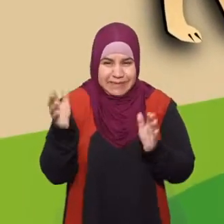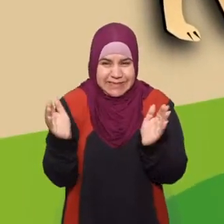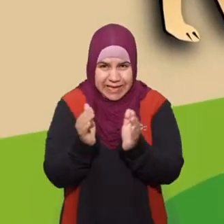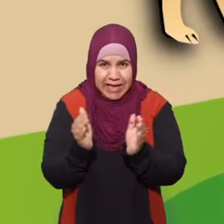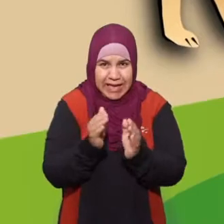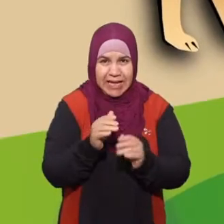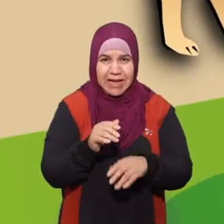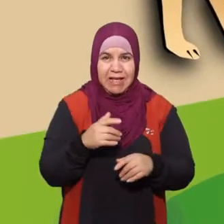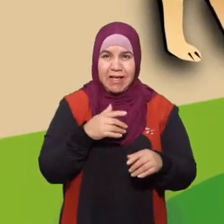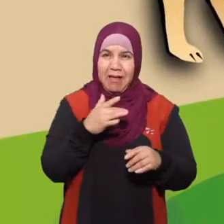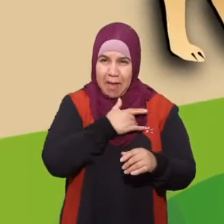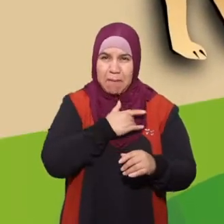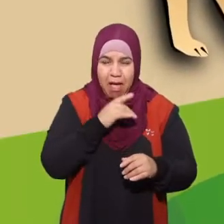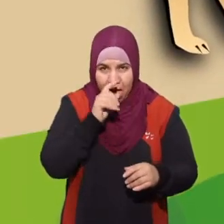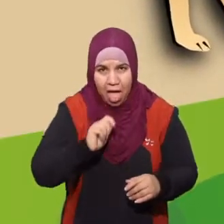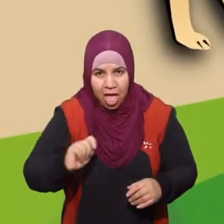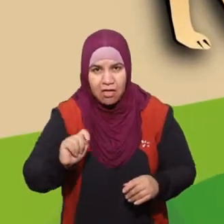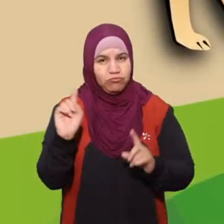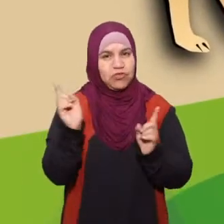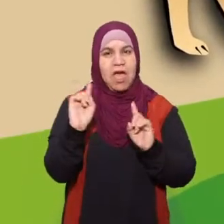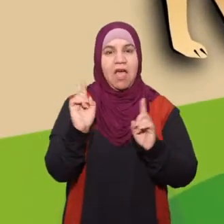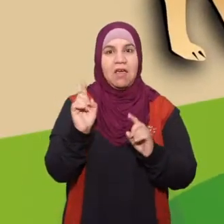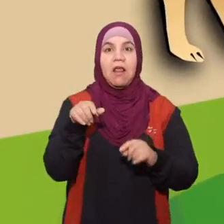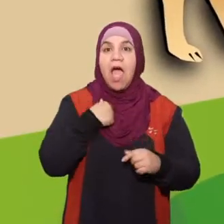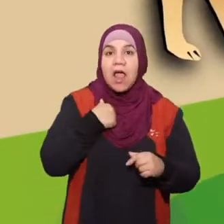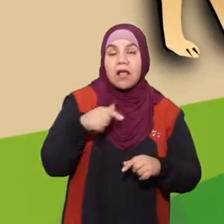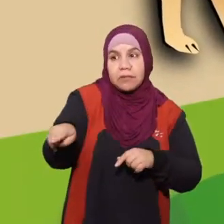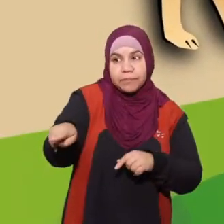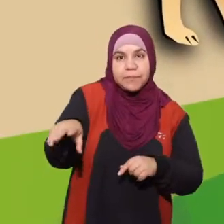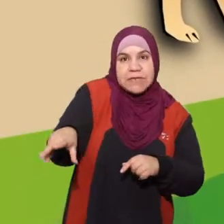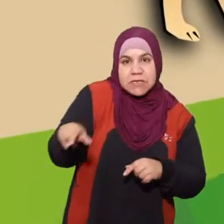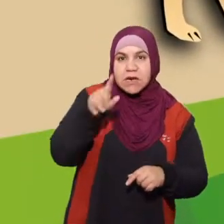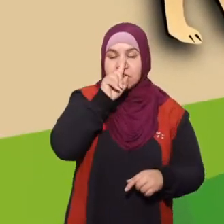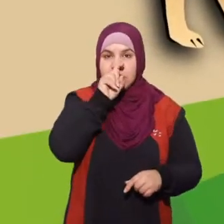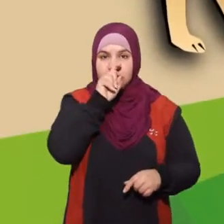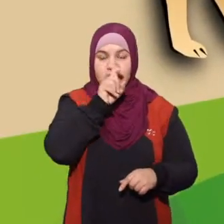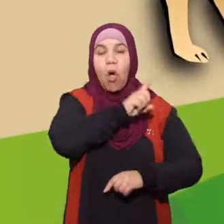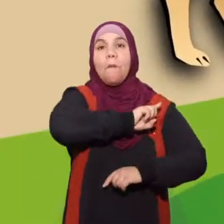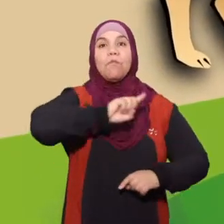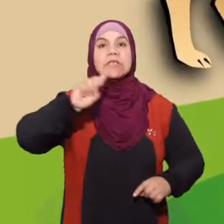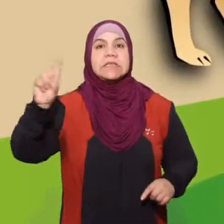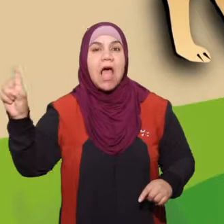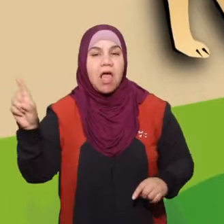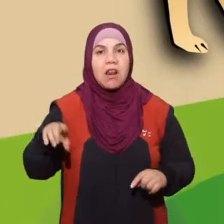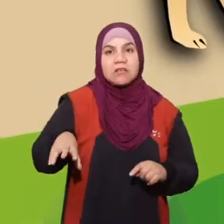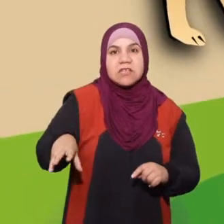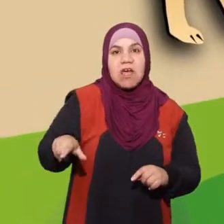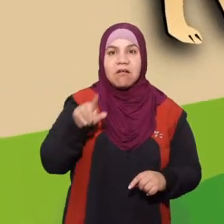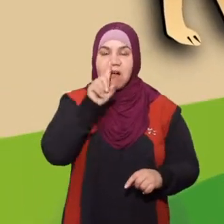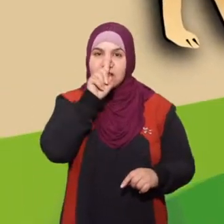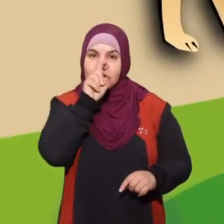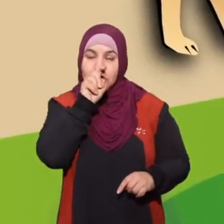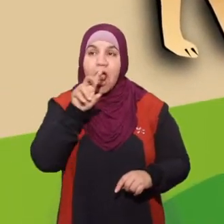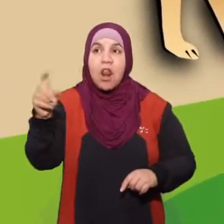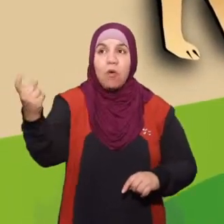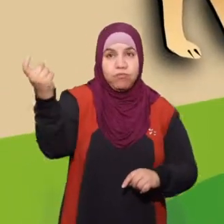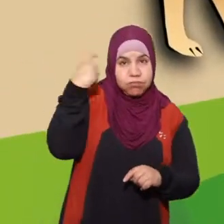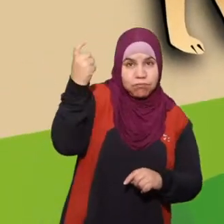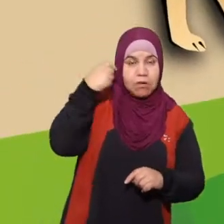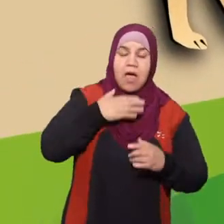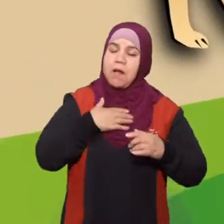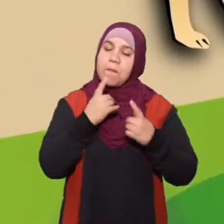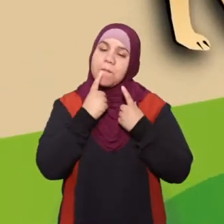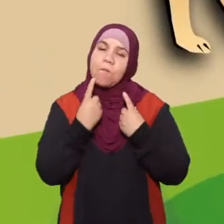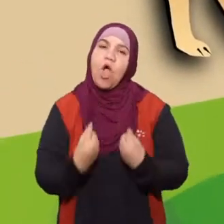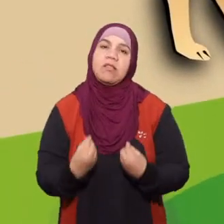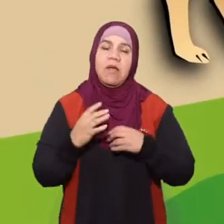كي تستغفلني وتسرق دجاجة. لن أسرق شيئاً، لن أسرق دجاجة حتى لو نقرتني في